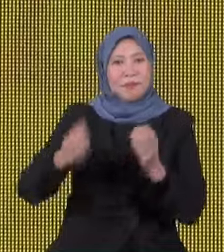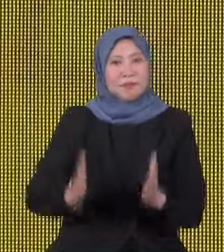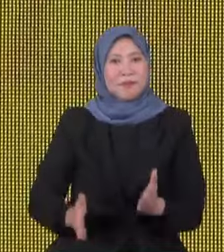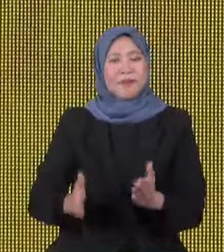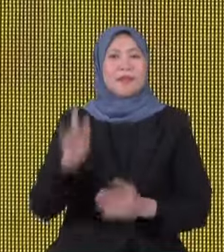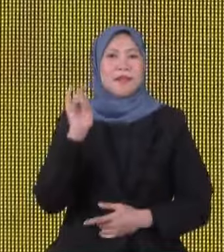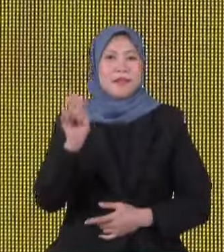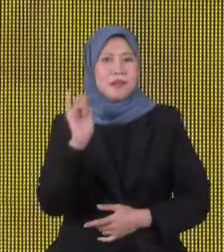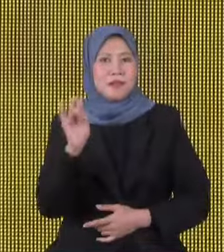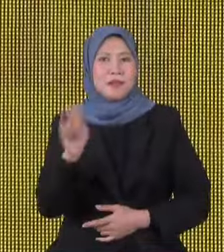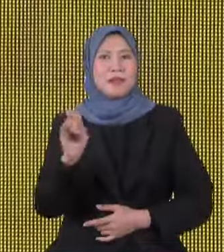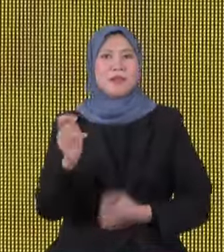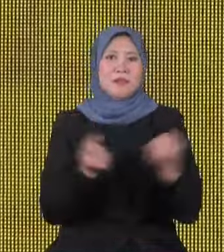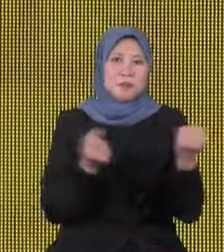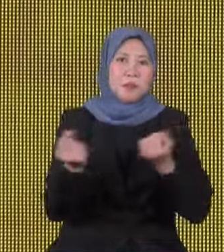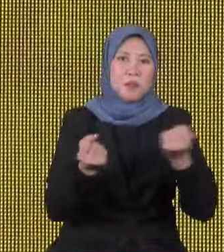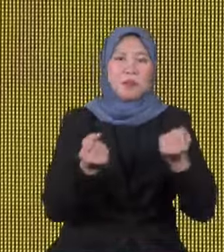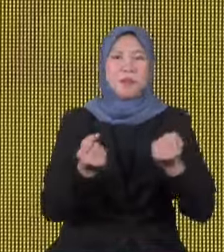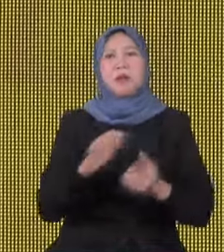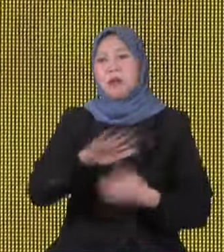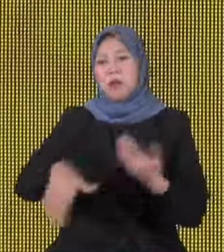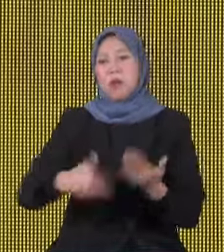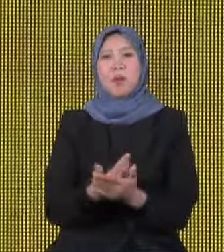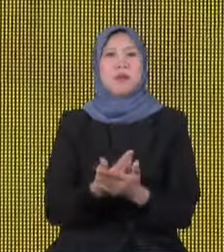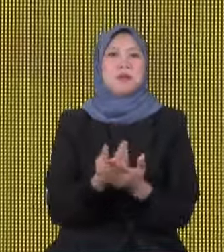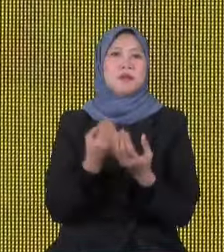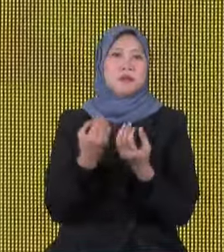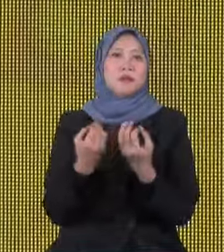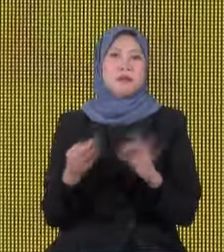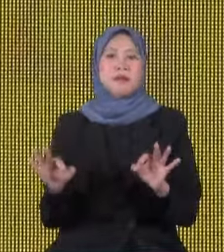taksi, semua kita kecualikan dari